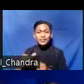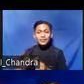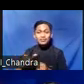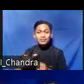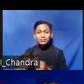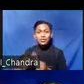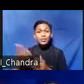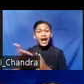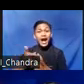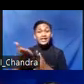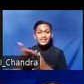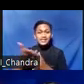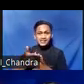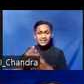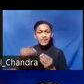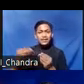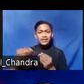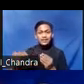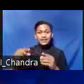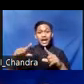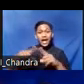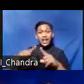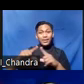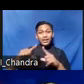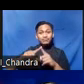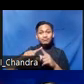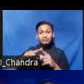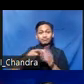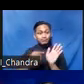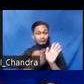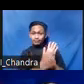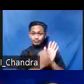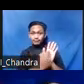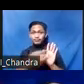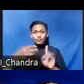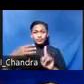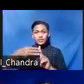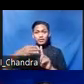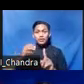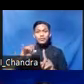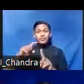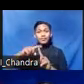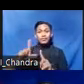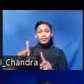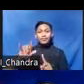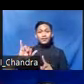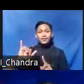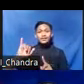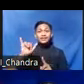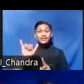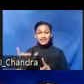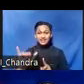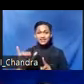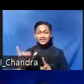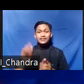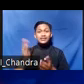dan panduannya di alamat ini ya di PT materi mendeley utiru silahkan teman-teman bisa mendownload dulu materinya